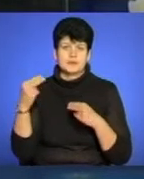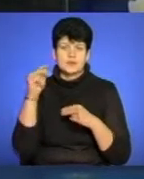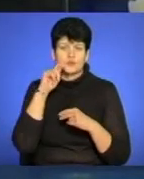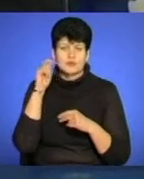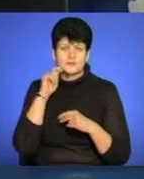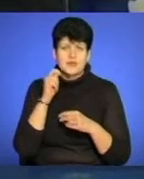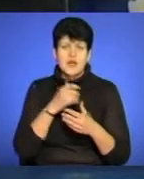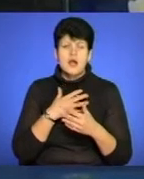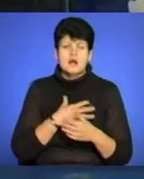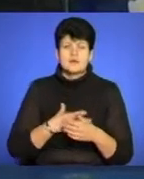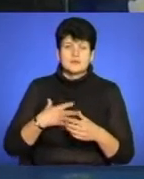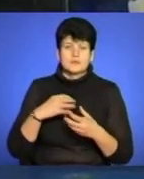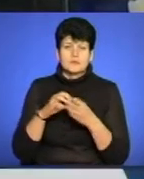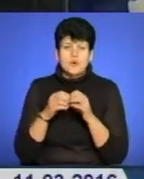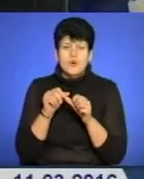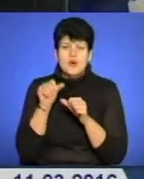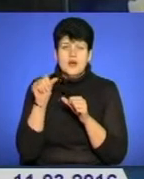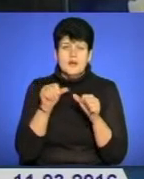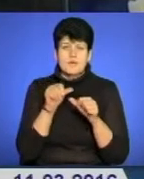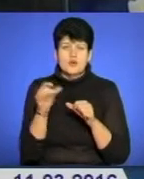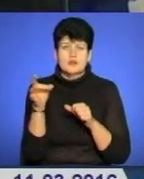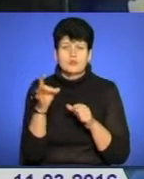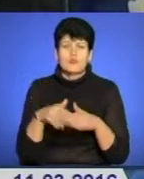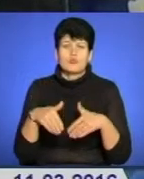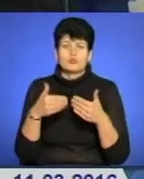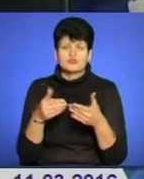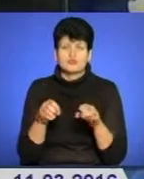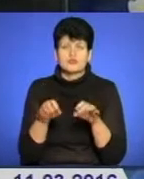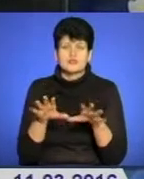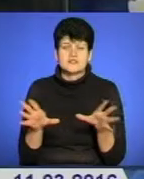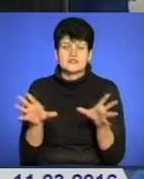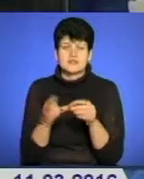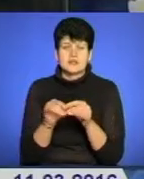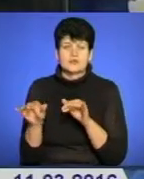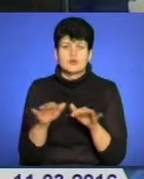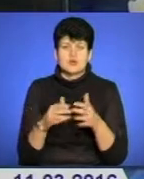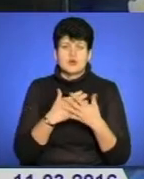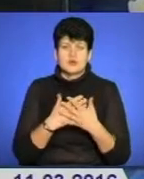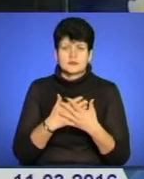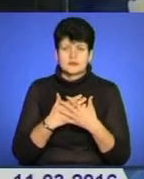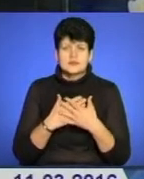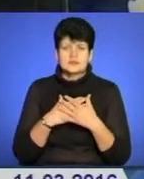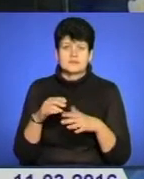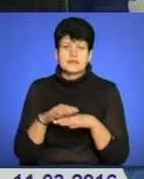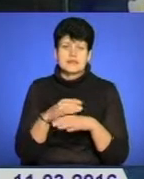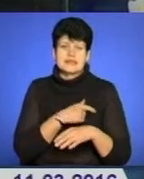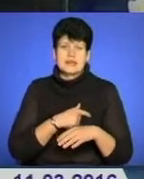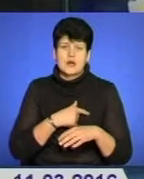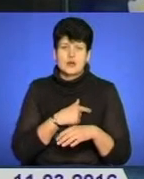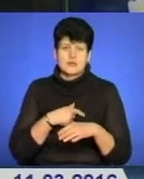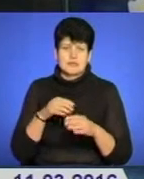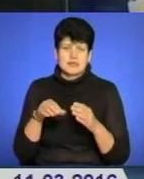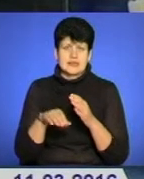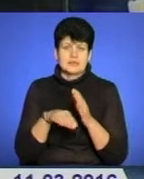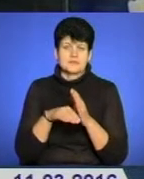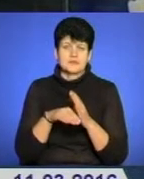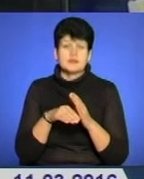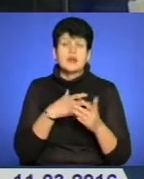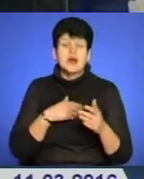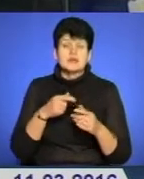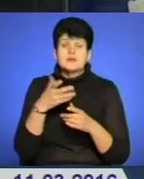Актуальні проблеми кожного окремого регіону пропонують вирішувати через взаємодію між громадянами, активістами та народними депутатами. У Тернополі